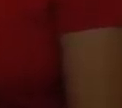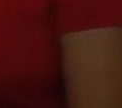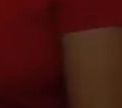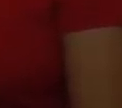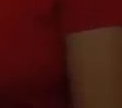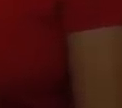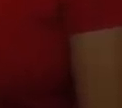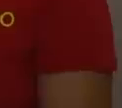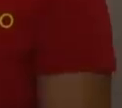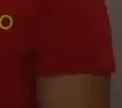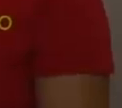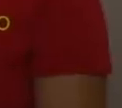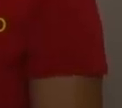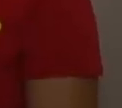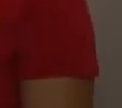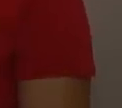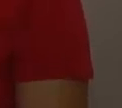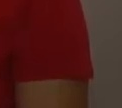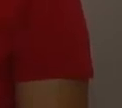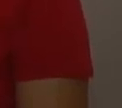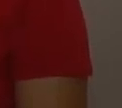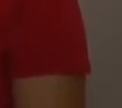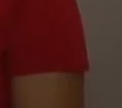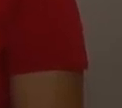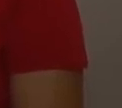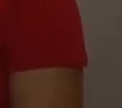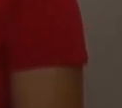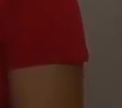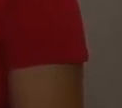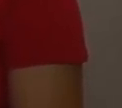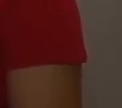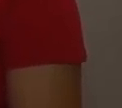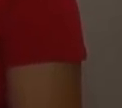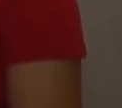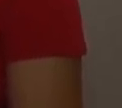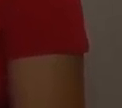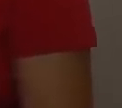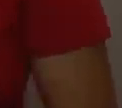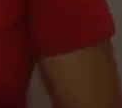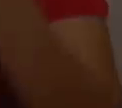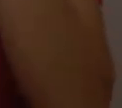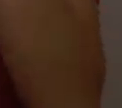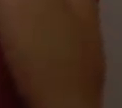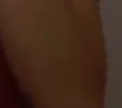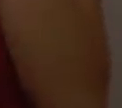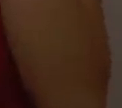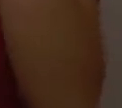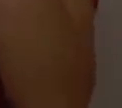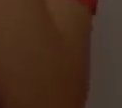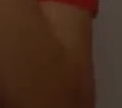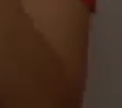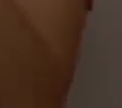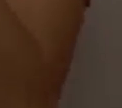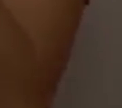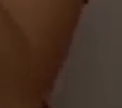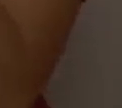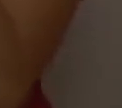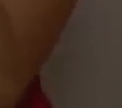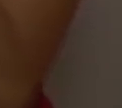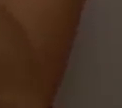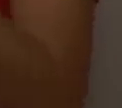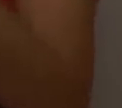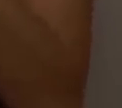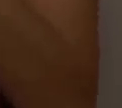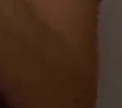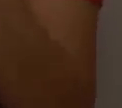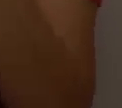agreement doon, pipirmahan niya. Uobligahin natin na magiging consistent yung pagbibigay po niya sa inyo. Okay, ma'am? So, ma'am, tatagan niyo